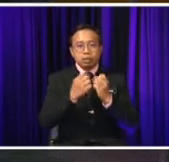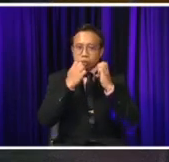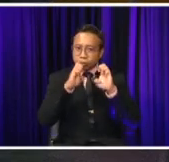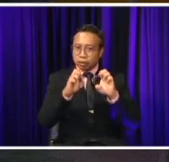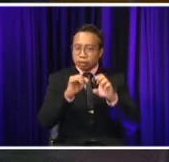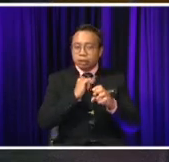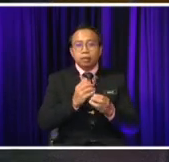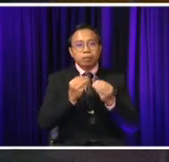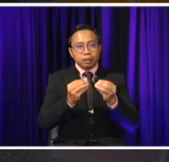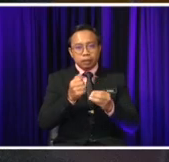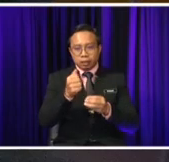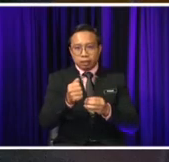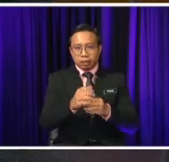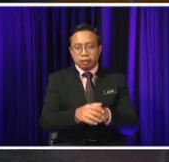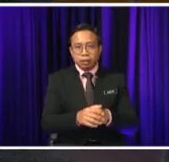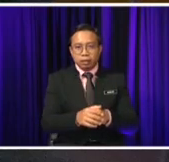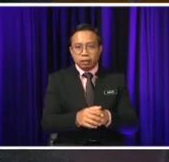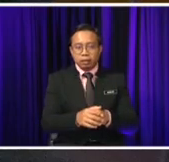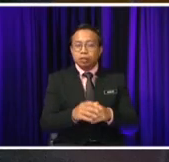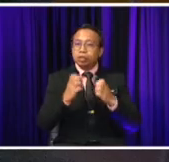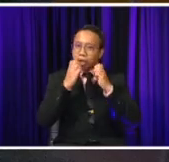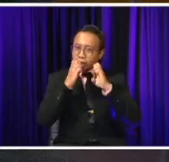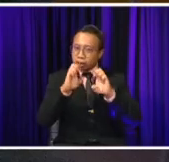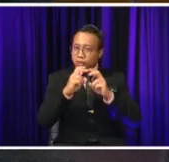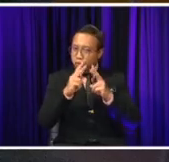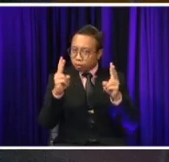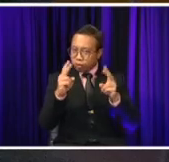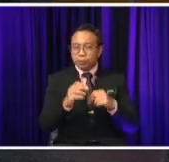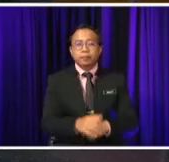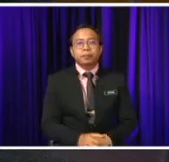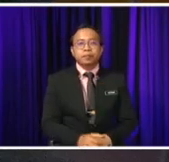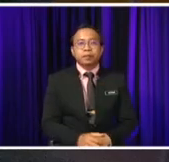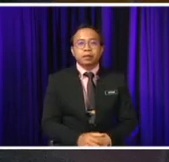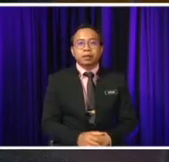saya bagi anda pelajar yang sangat Cemerlang Alhamdulillah